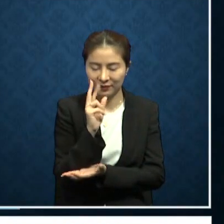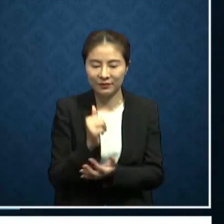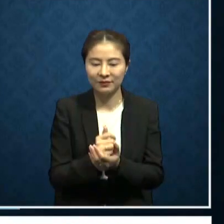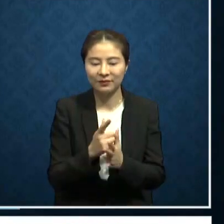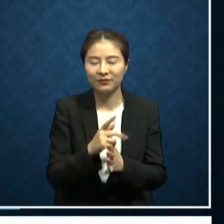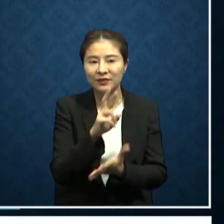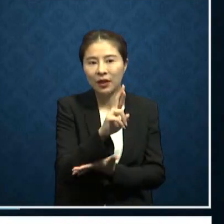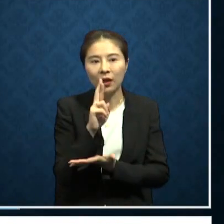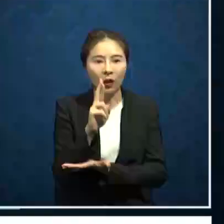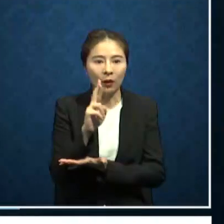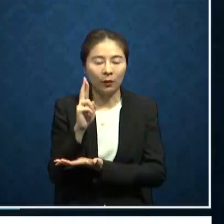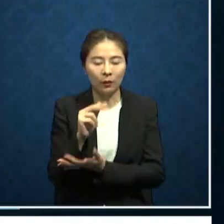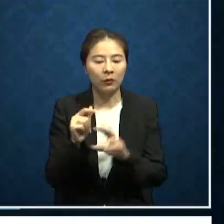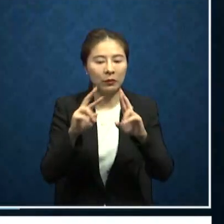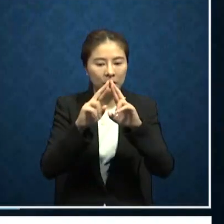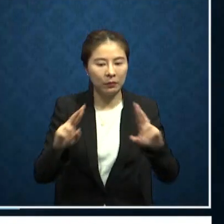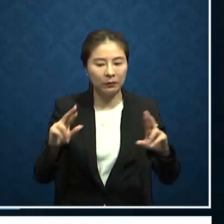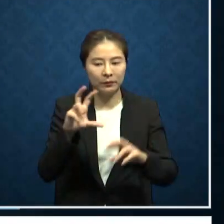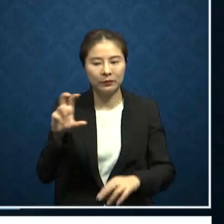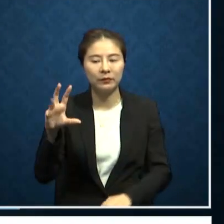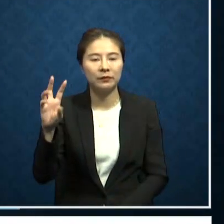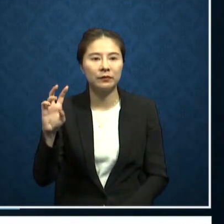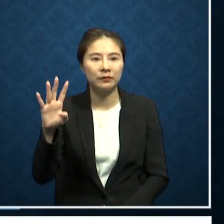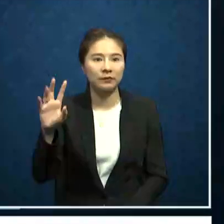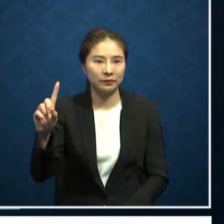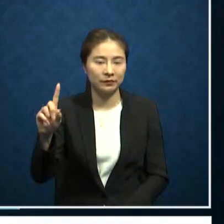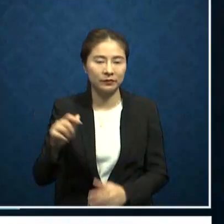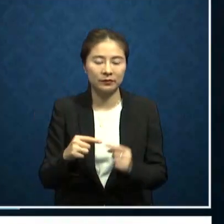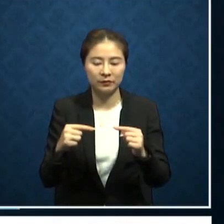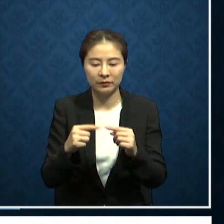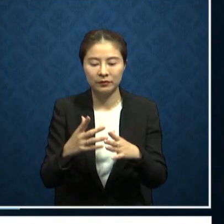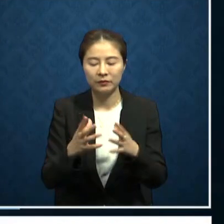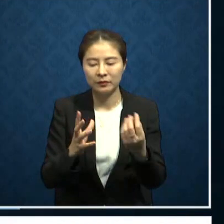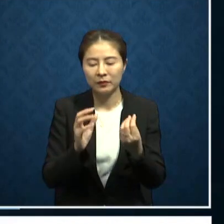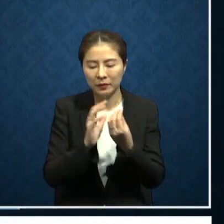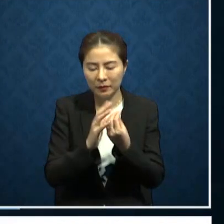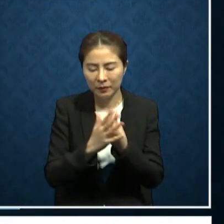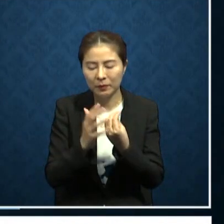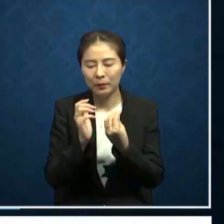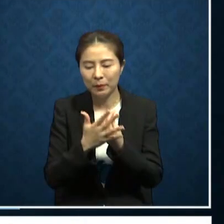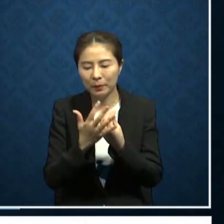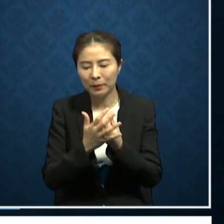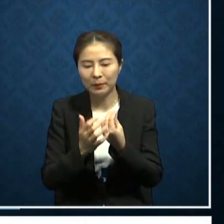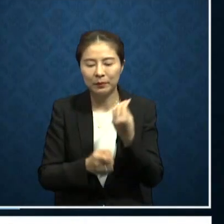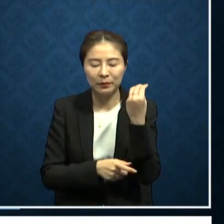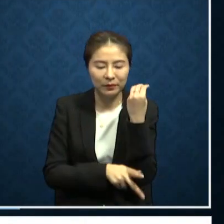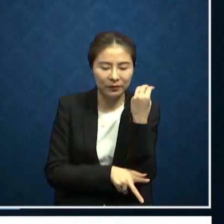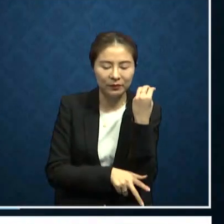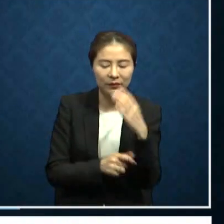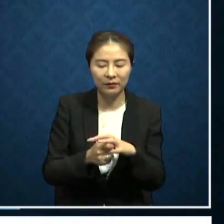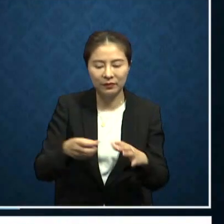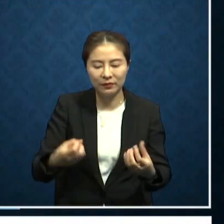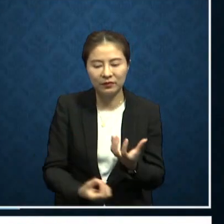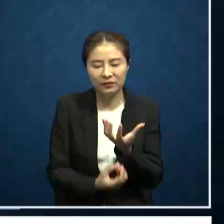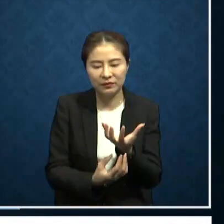361ล้านค้าค่ะในเรื่องของสมุนไพรนะคะเอ่อประเทศไทยมีตลาดการค้าปลีกสมุนไพรอยู่ที่